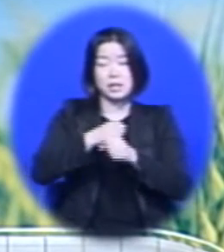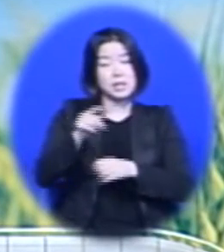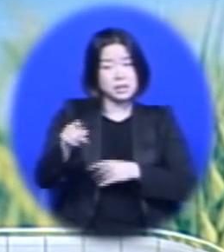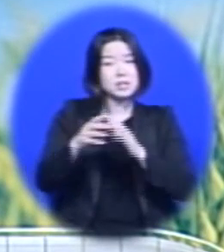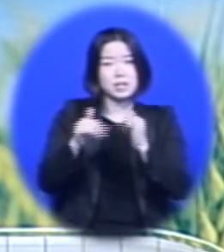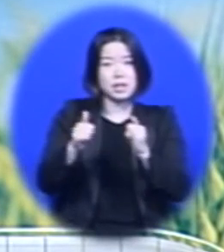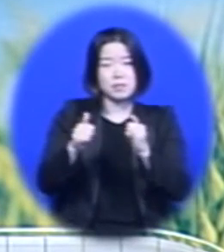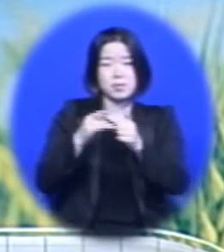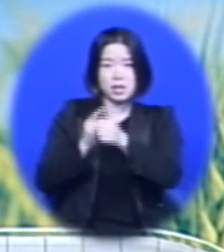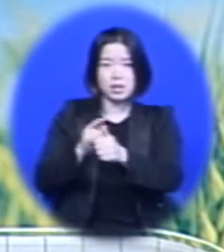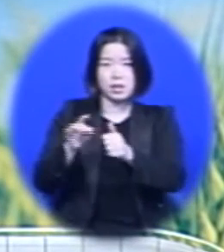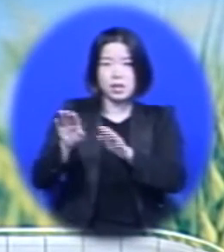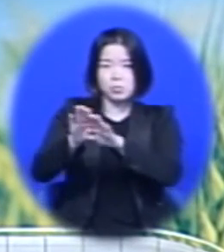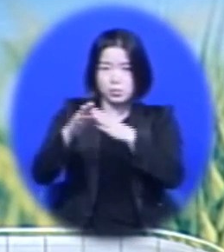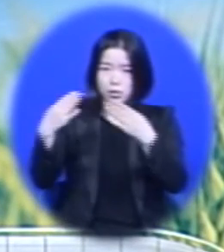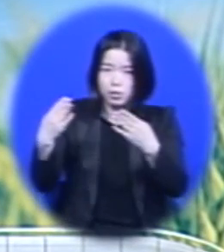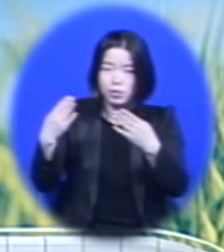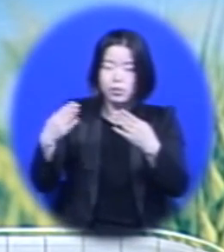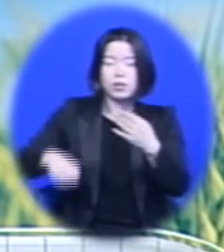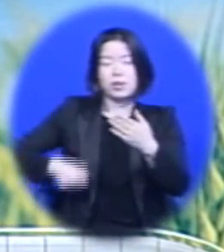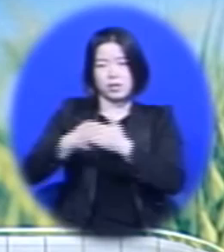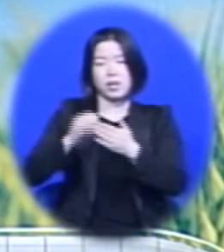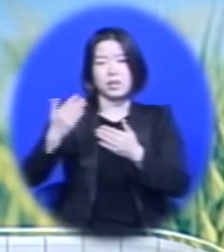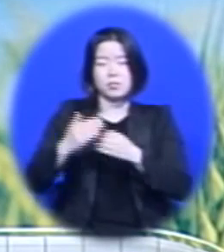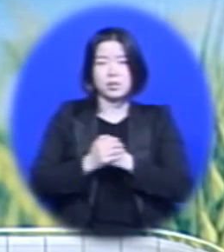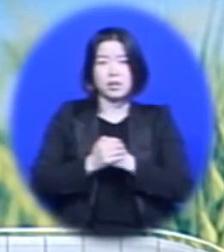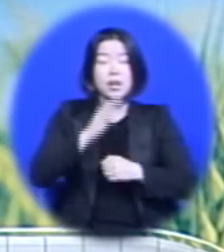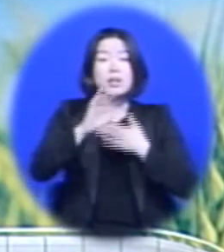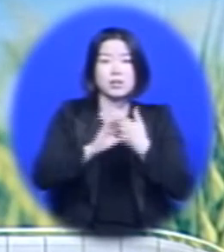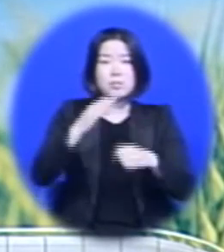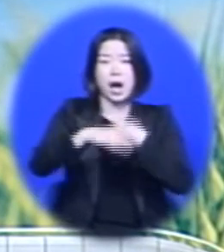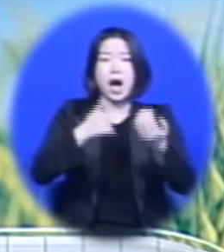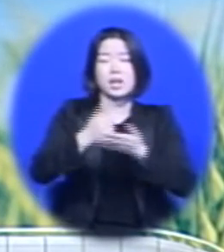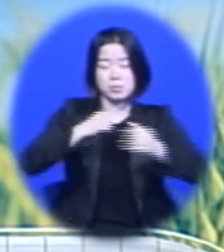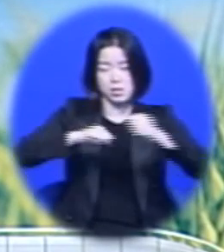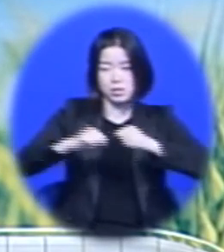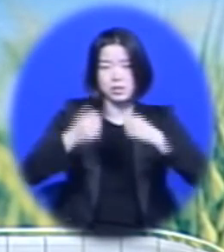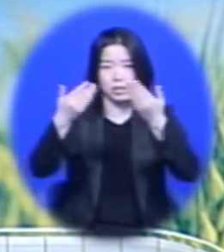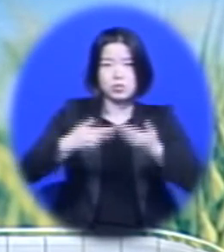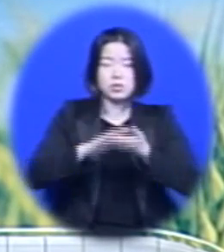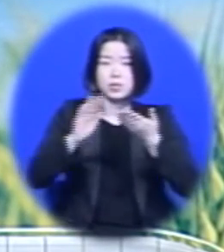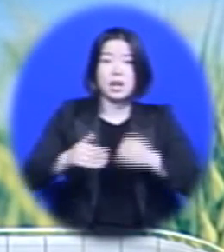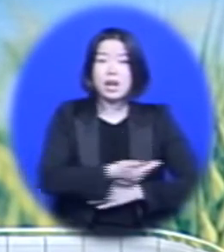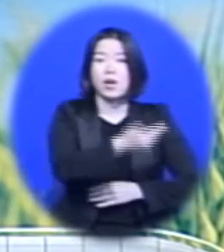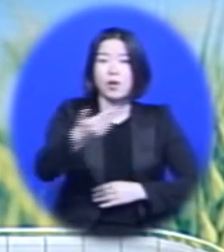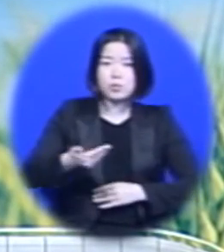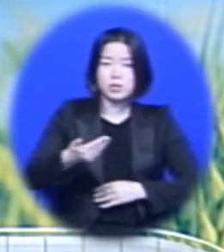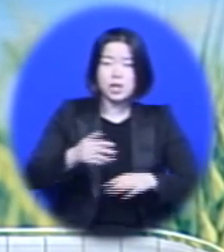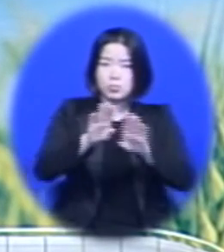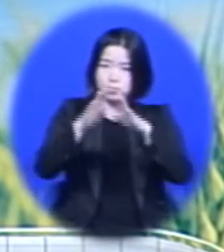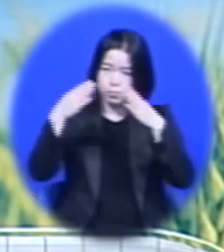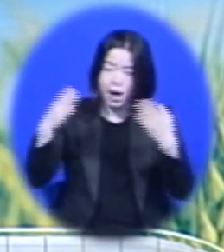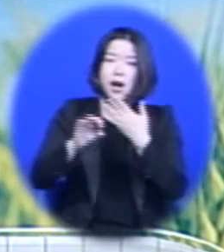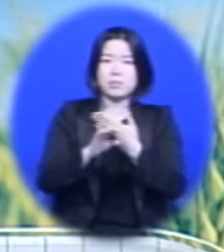여러분의 문을 열어놓을 각오를 해야 됩니다. 그러면 하나님이 역사하십니다. 여러분이 문을 열기만